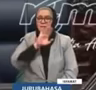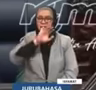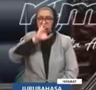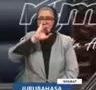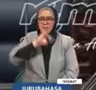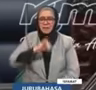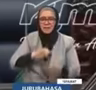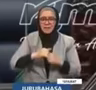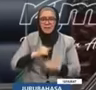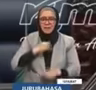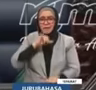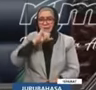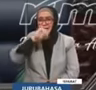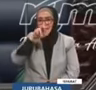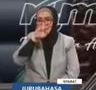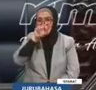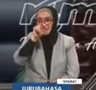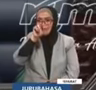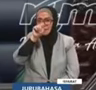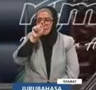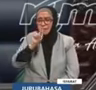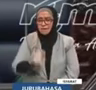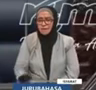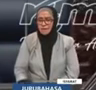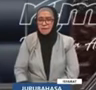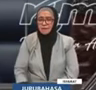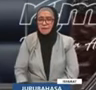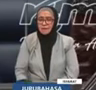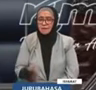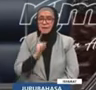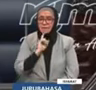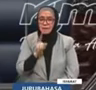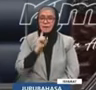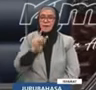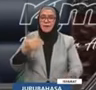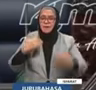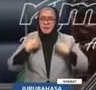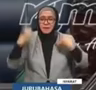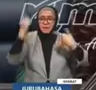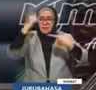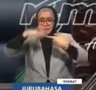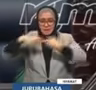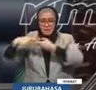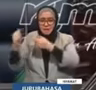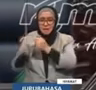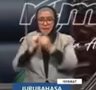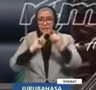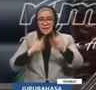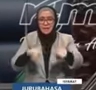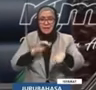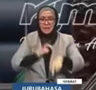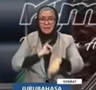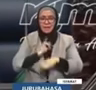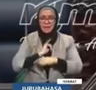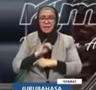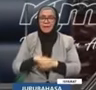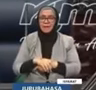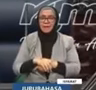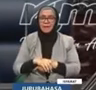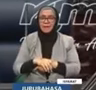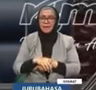ya yang ada kaitan juga jawaban saya kepada soalan tambahan pertama tadi di